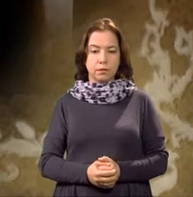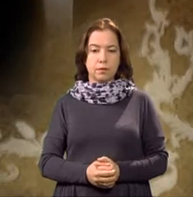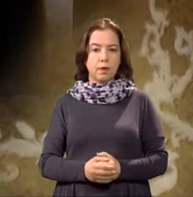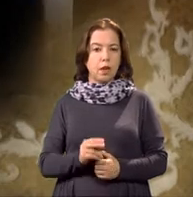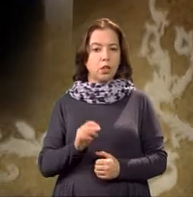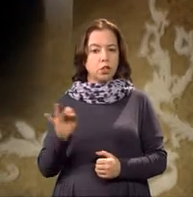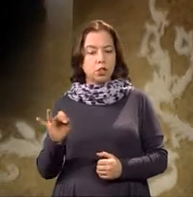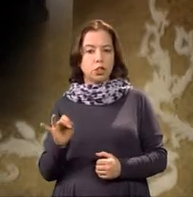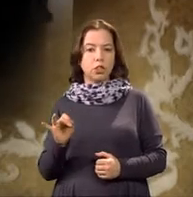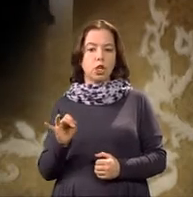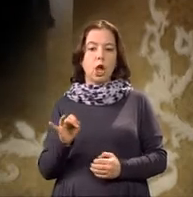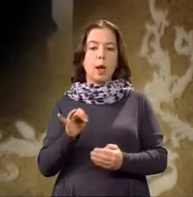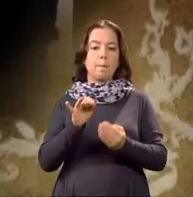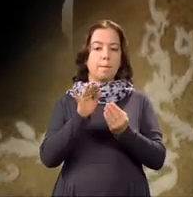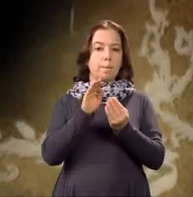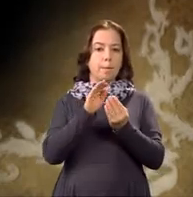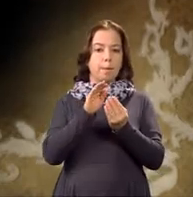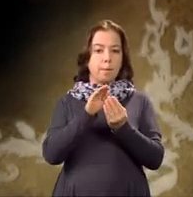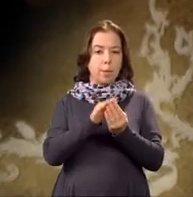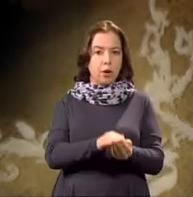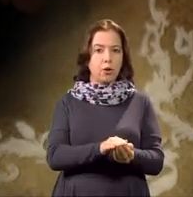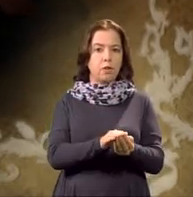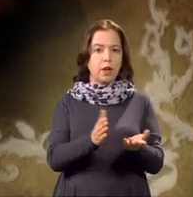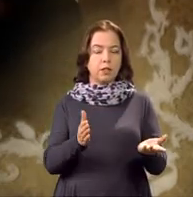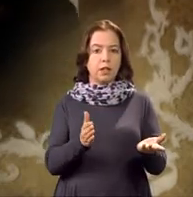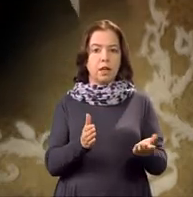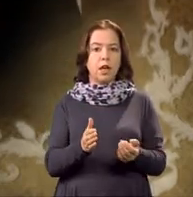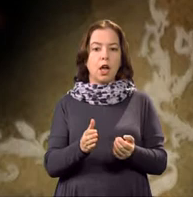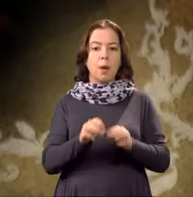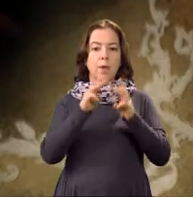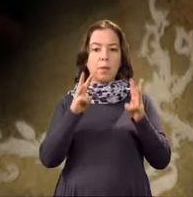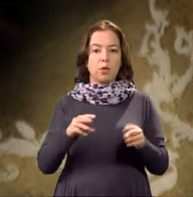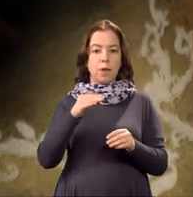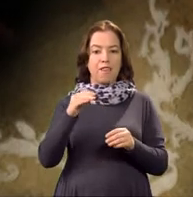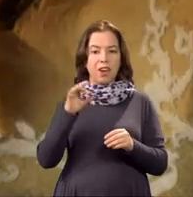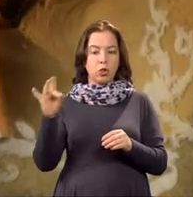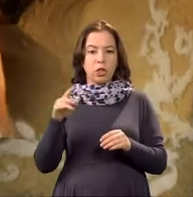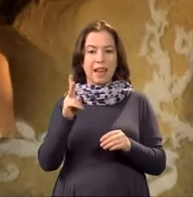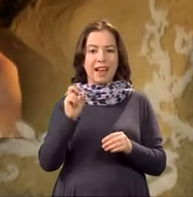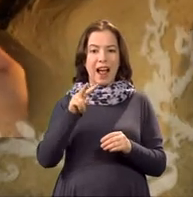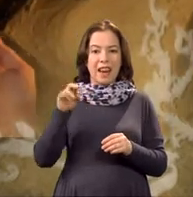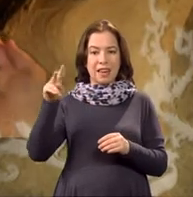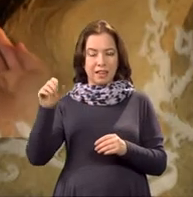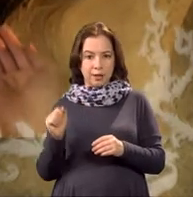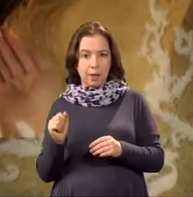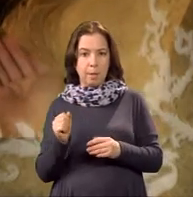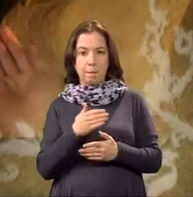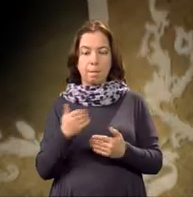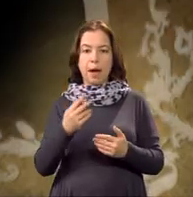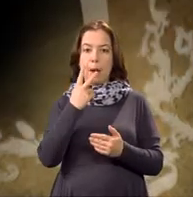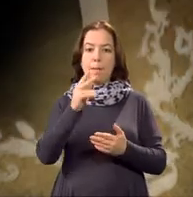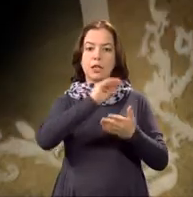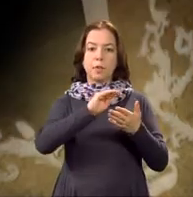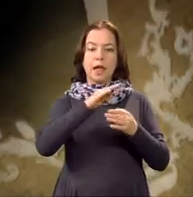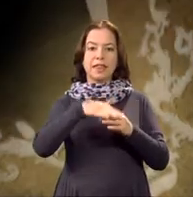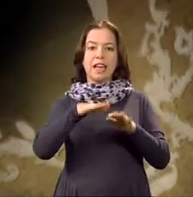Чи поховання преподобного Федора Каліки? Ми можемо бачити назву над місцем поховання та